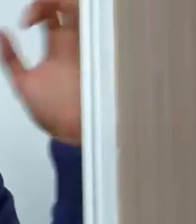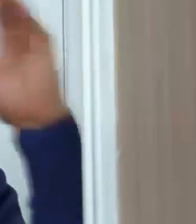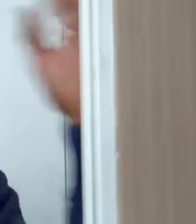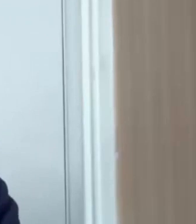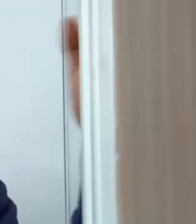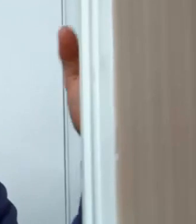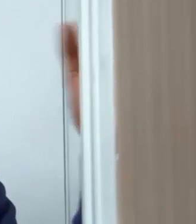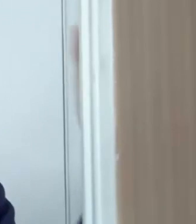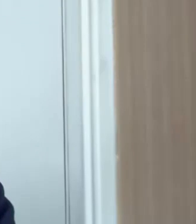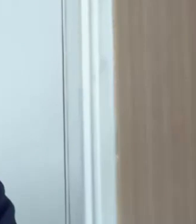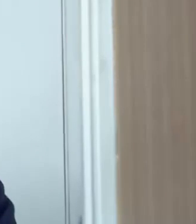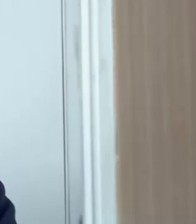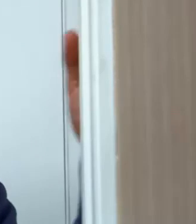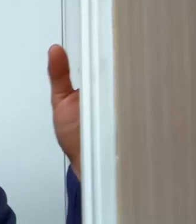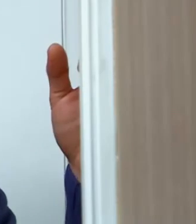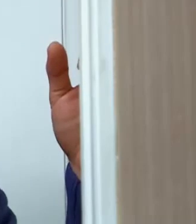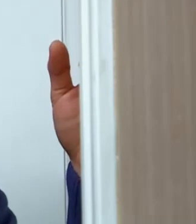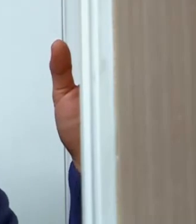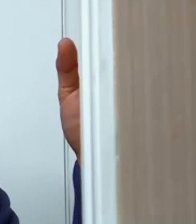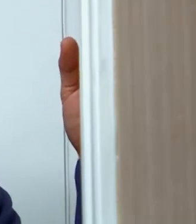Nurhan kapının önünde.